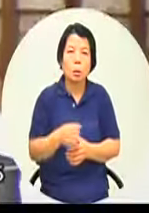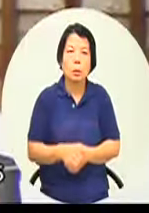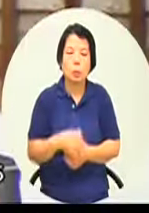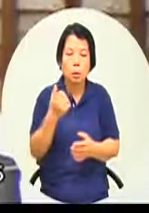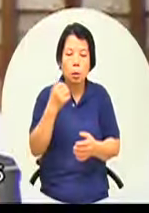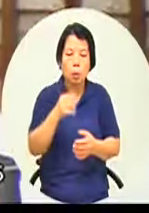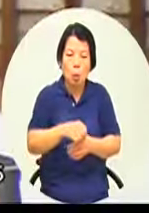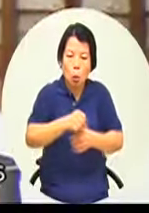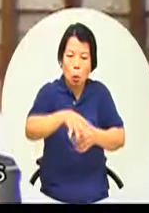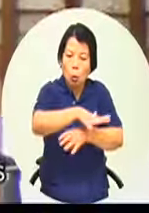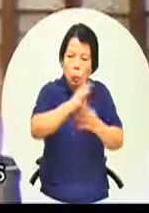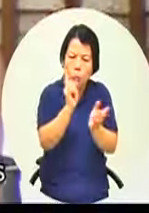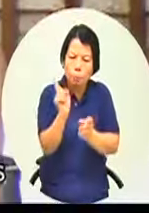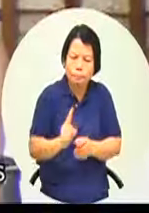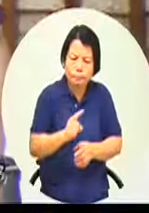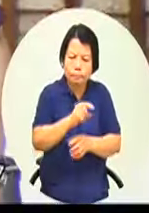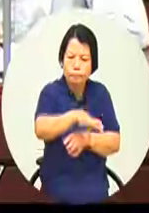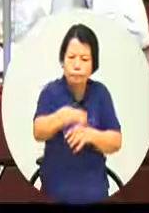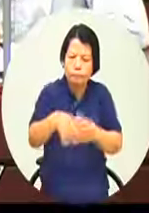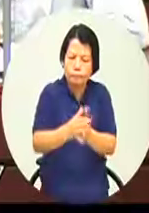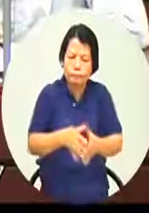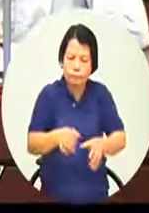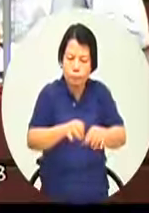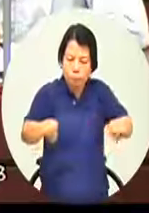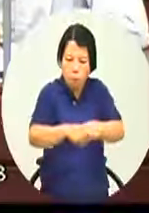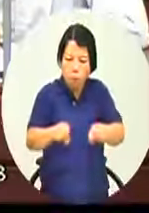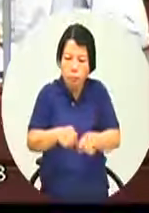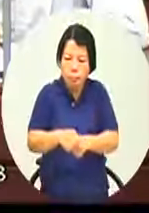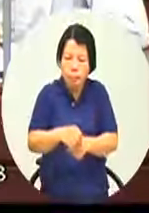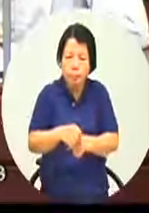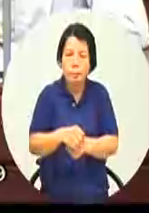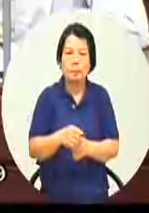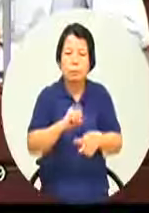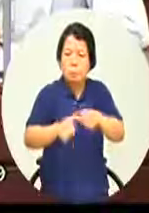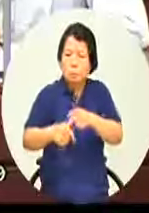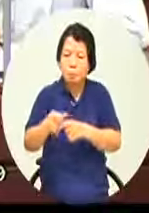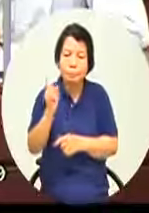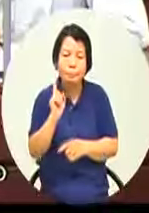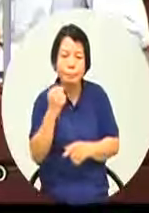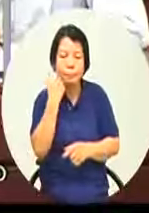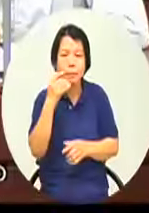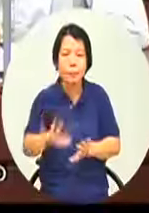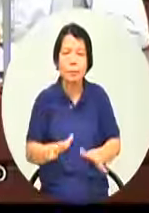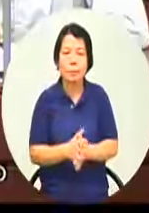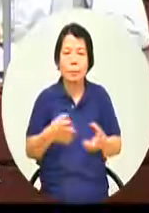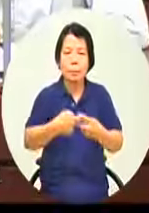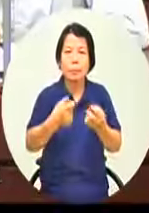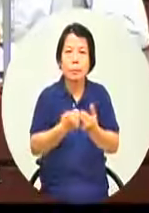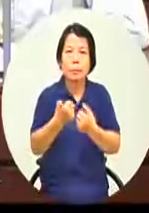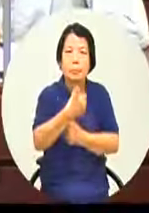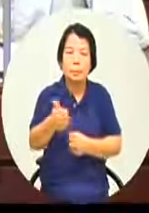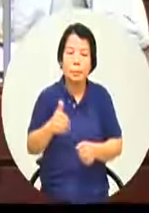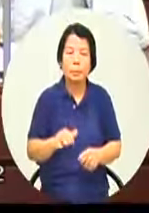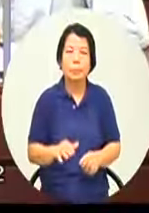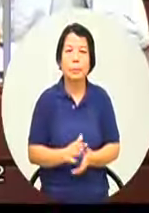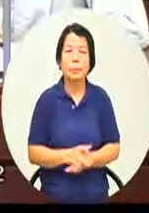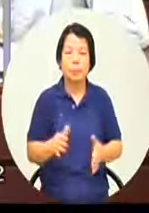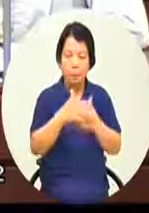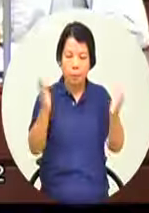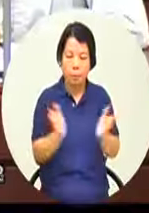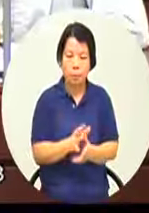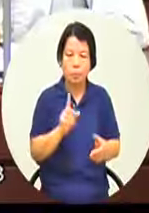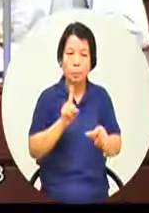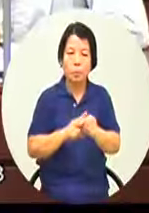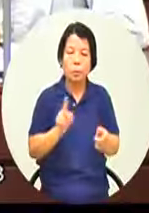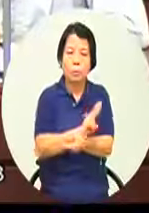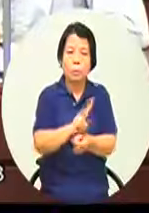局长答复。 好，请局长答复。 谢谢主席，谢李议员。那我们现在在整个中林路下